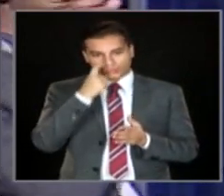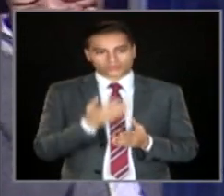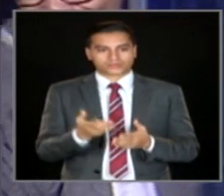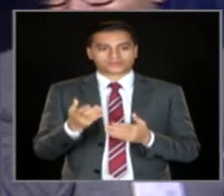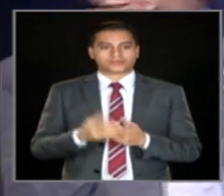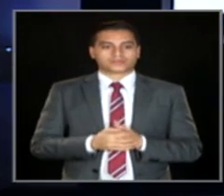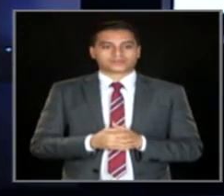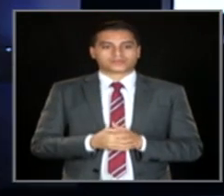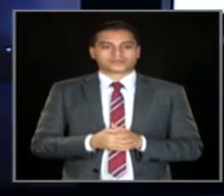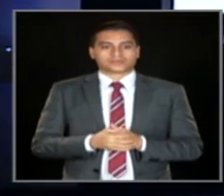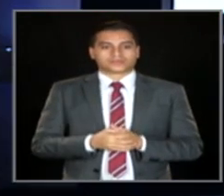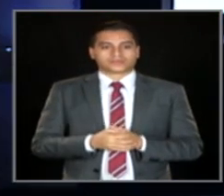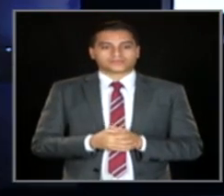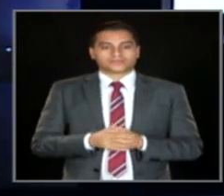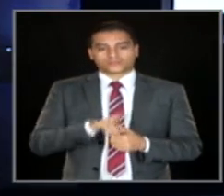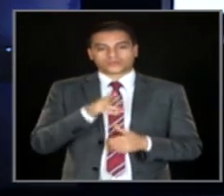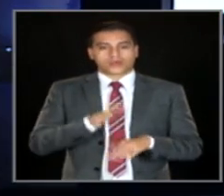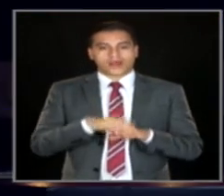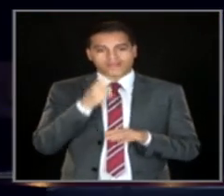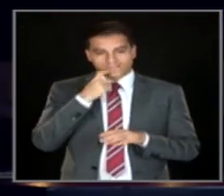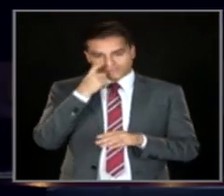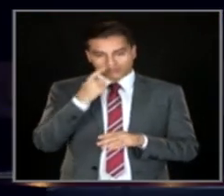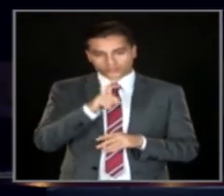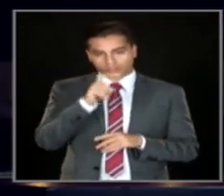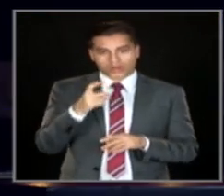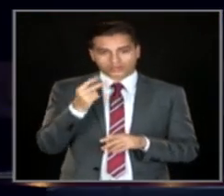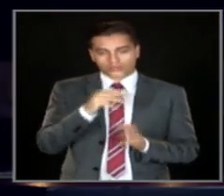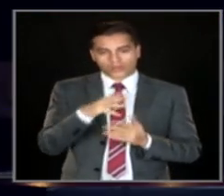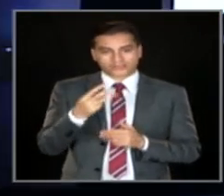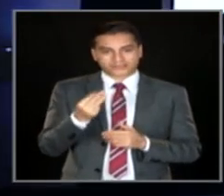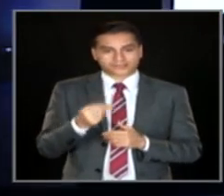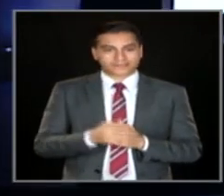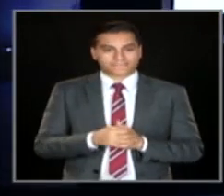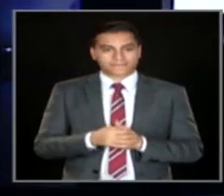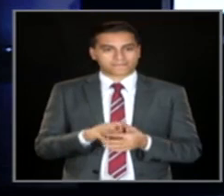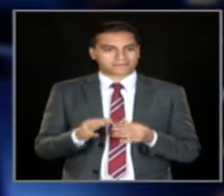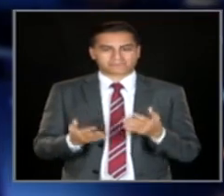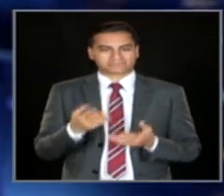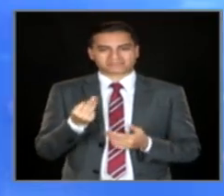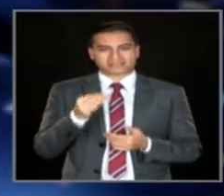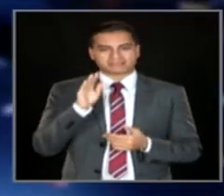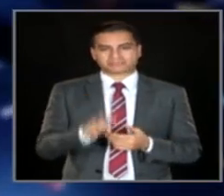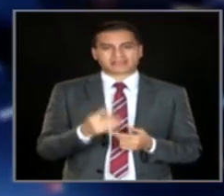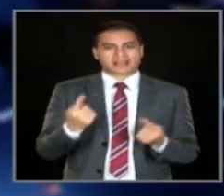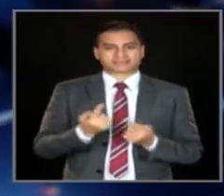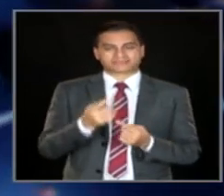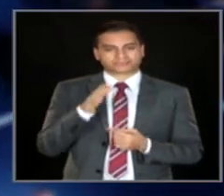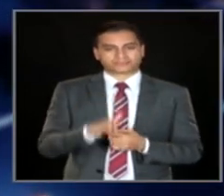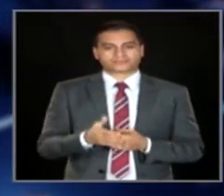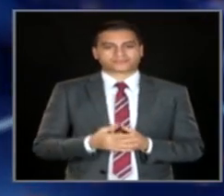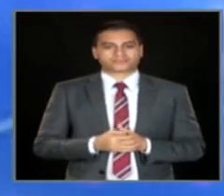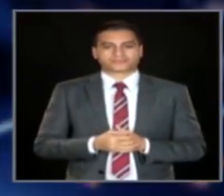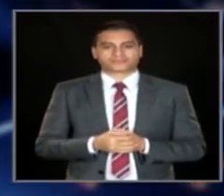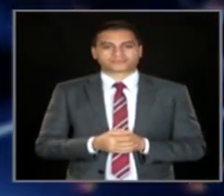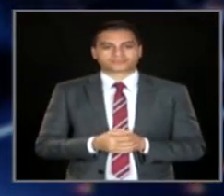فنون. سؤال في الفنون، يا ترى السؤال ب 20 نقطة ولا ب 30 نقطة؟ حسمت صح؟ حسمت.